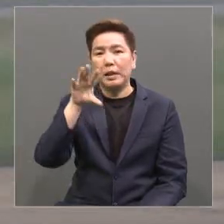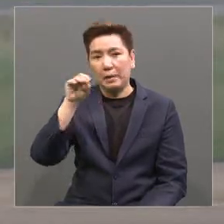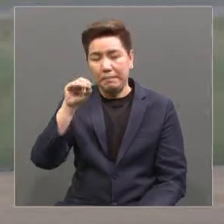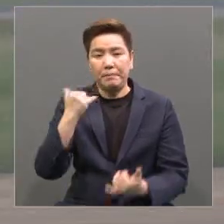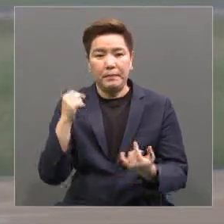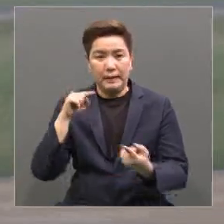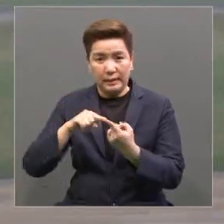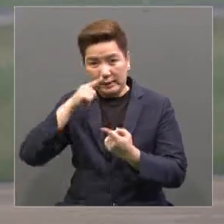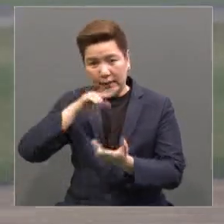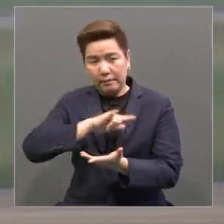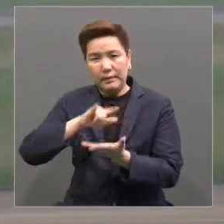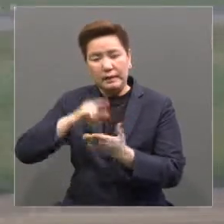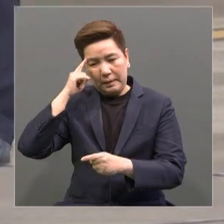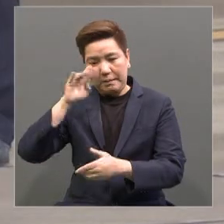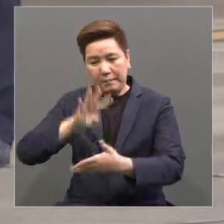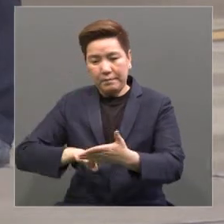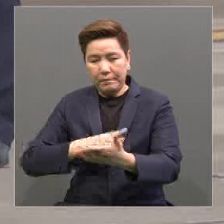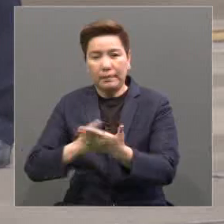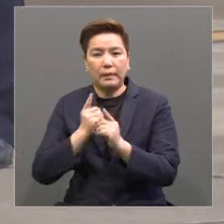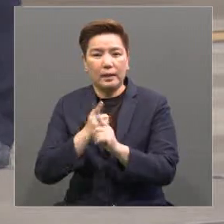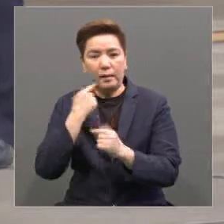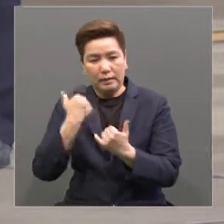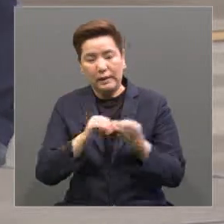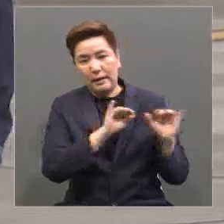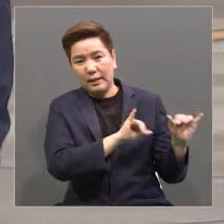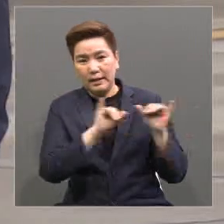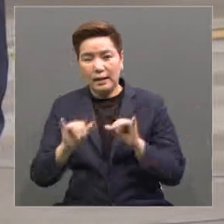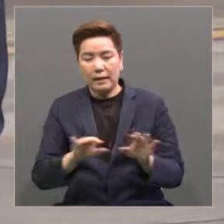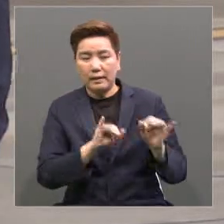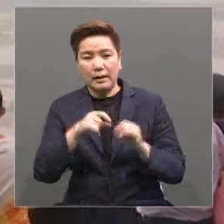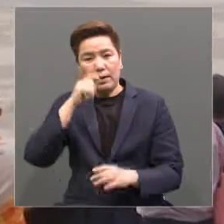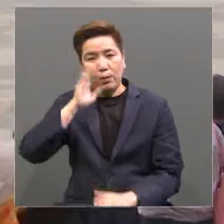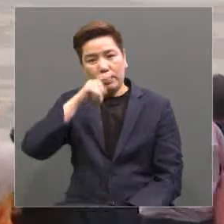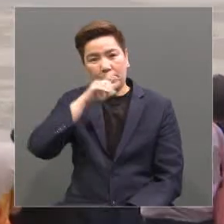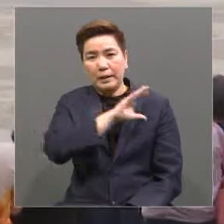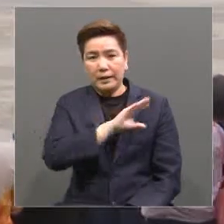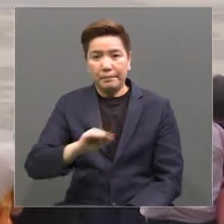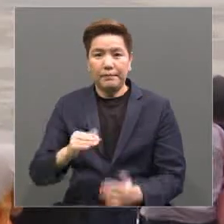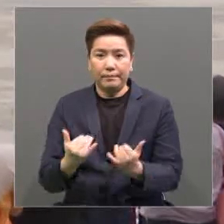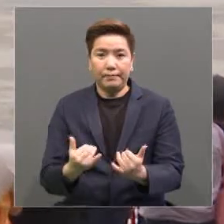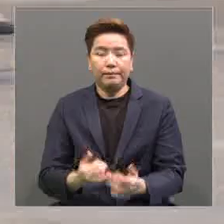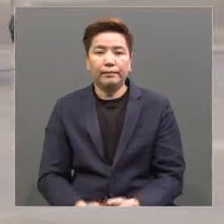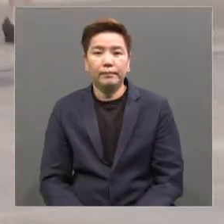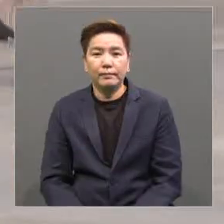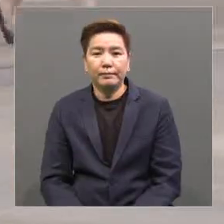ว่าน่าจะทำได้สำเร็จตามเป้านะคะสำหรับเรื่องของการอพยพแรงงานไทยกลับประเทศนะ